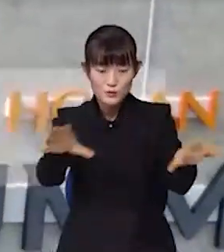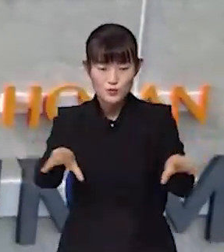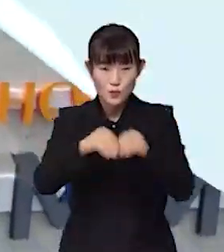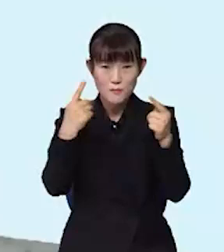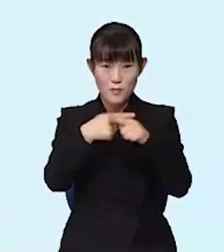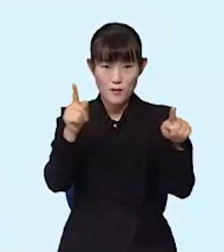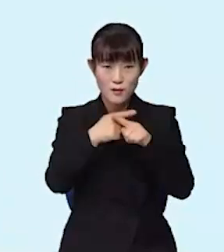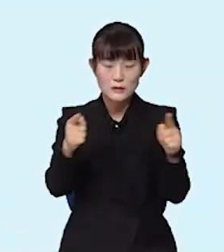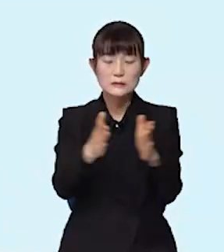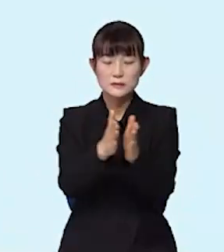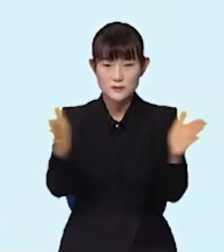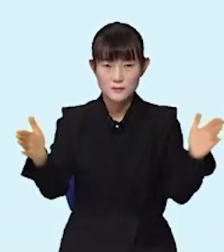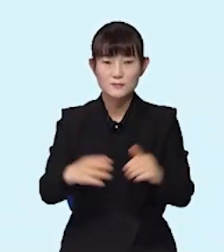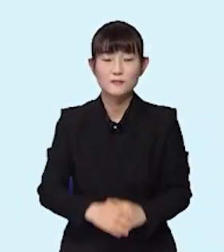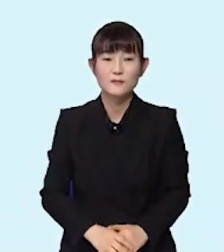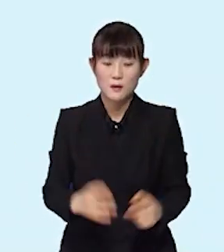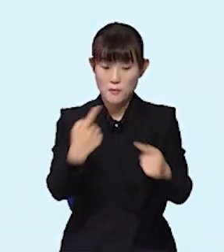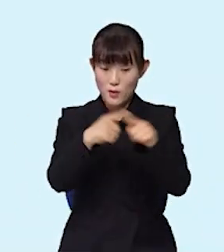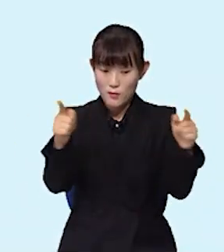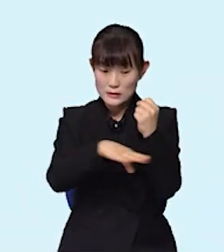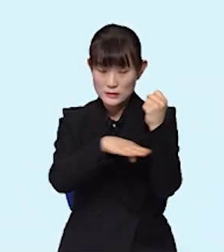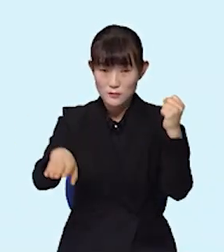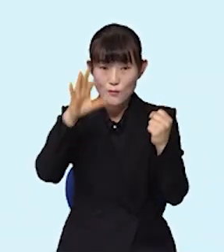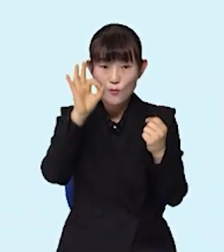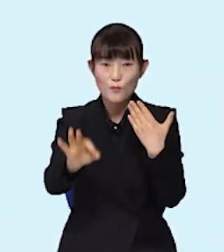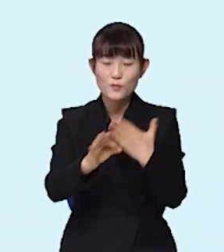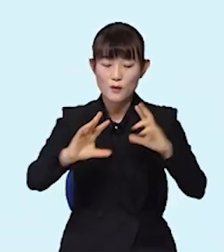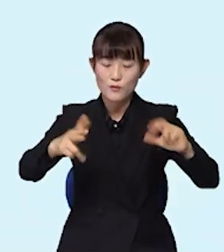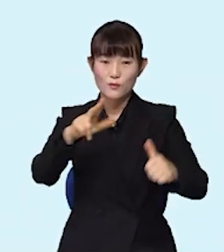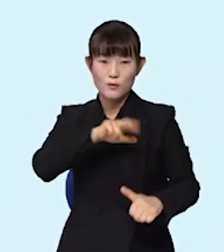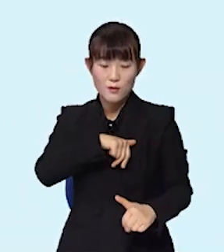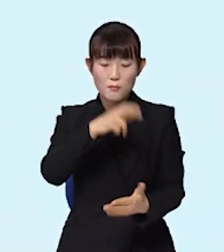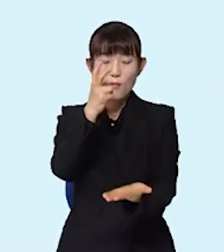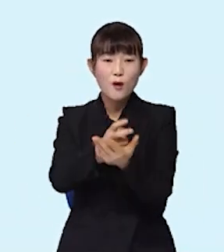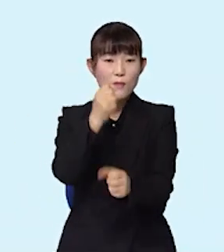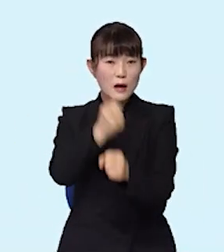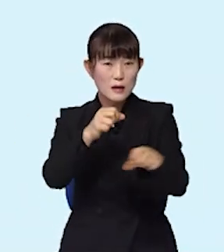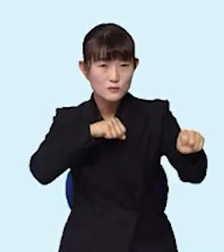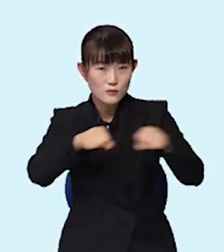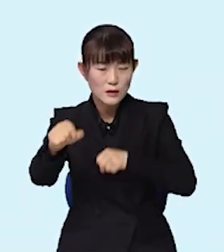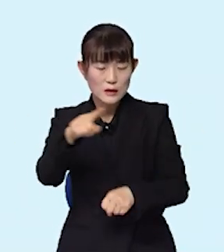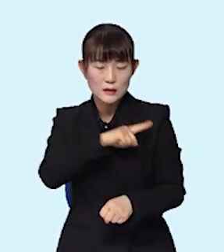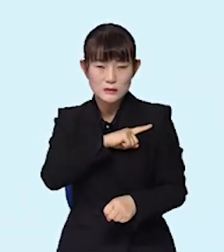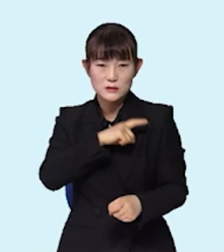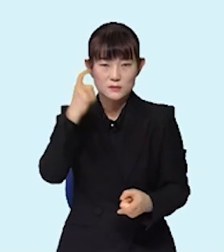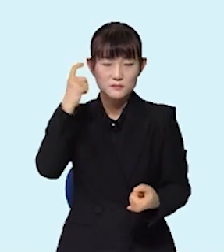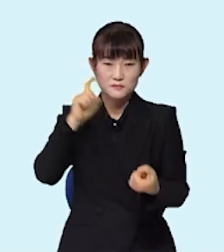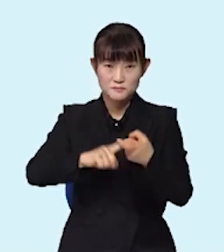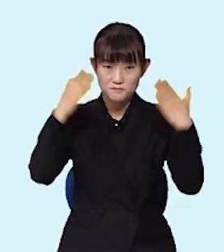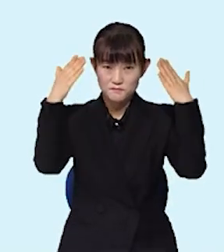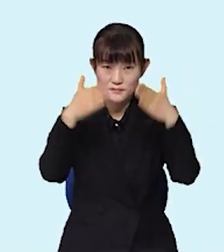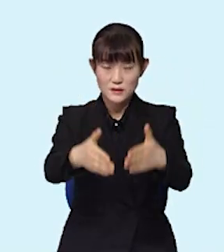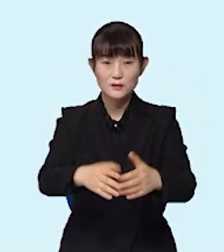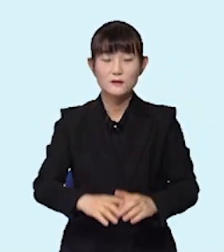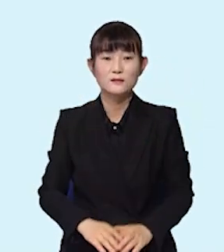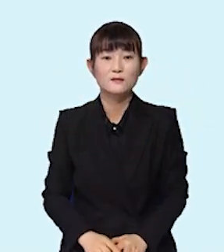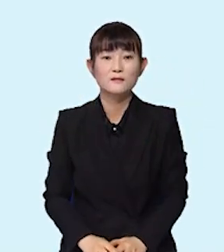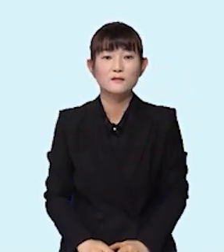도입했습니다 평가 지표에서도 국회의원 입법 활동에 가장 큰 비중을 부여했습니다